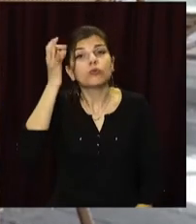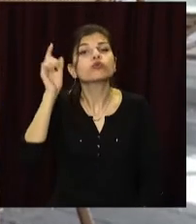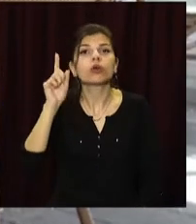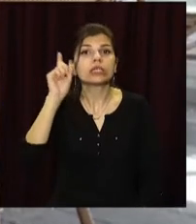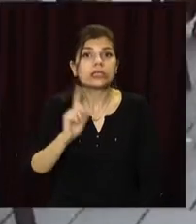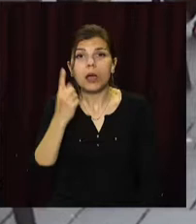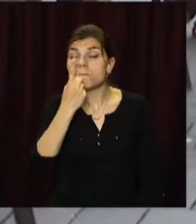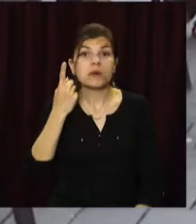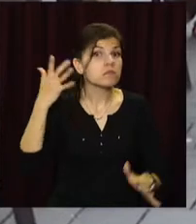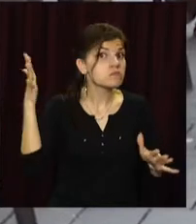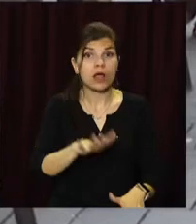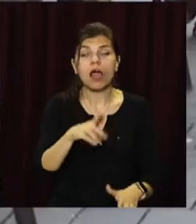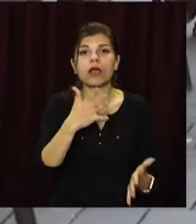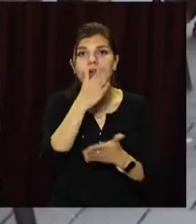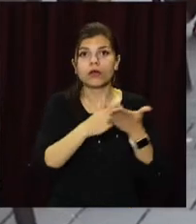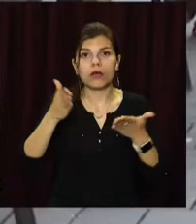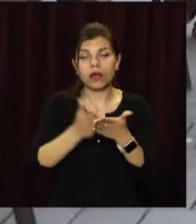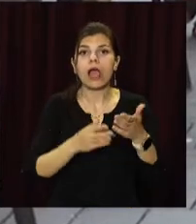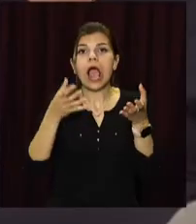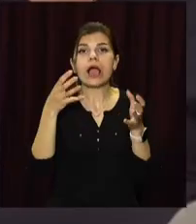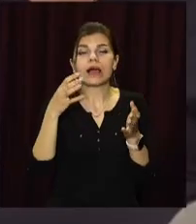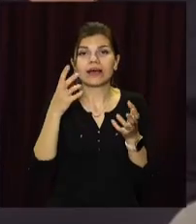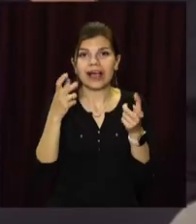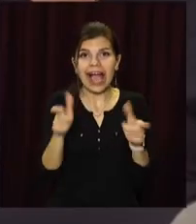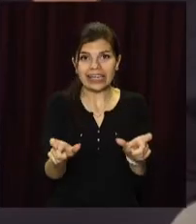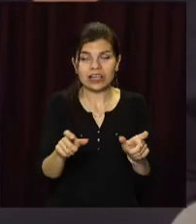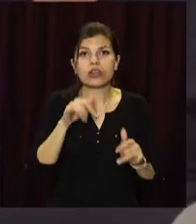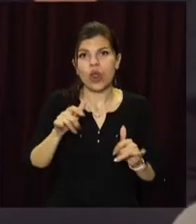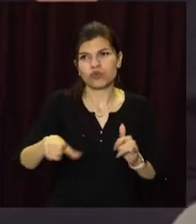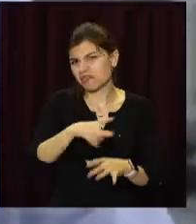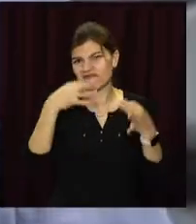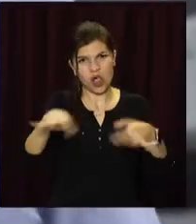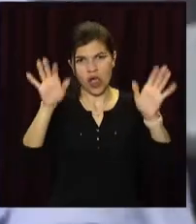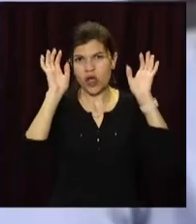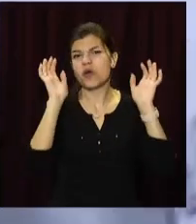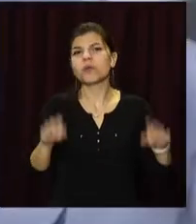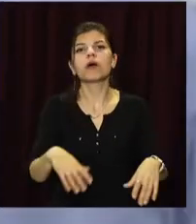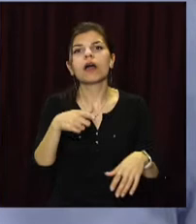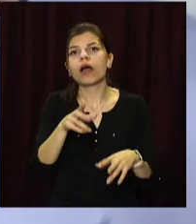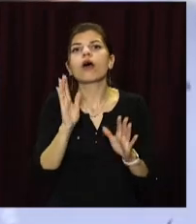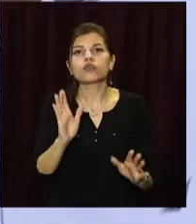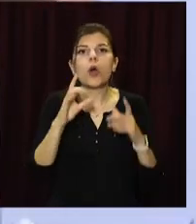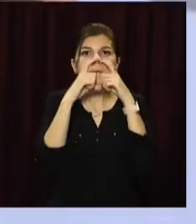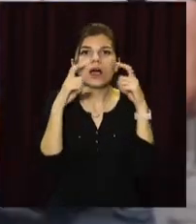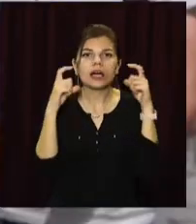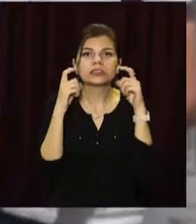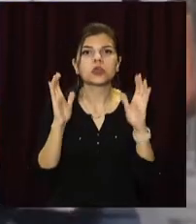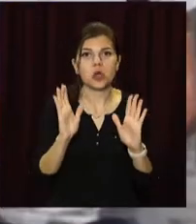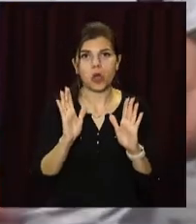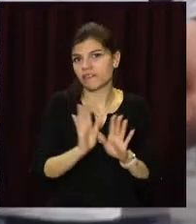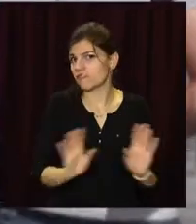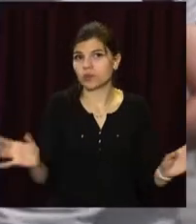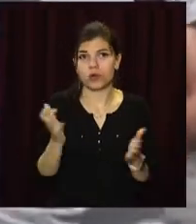першою країною у світі, яка скасувала карантинні обмеження для своїх громадян, залишивши тільки носіння масок у закритих